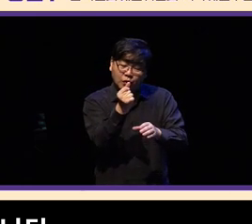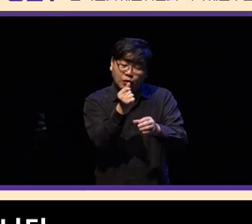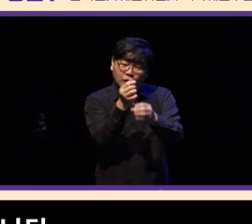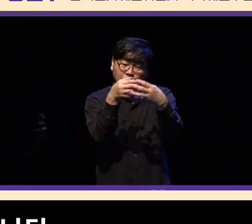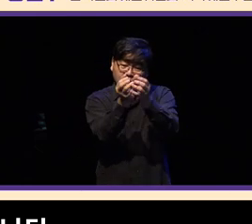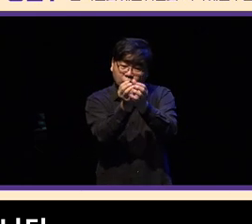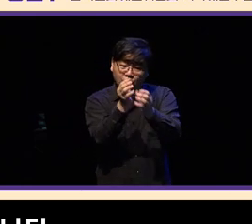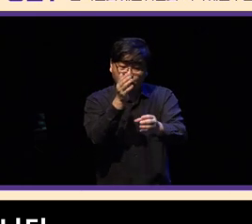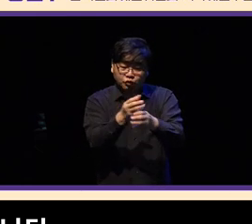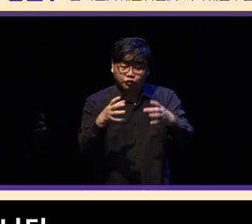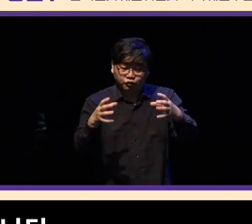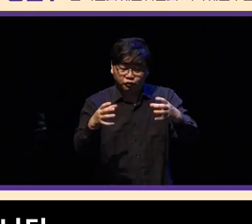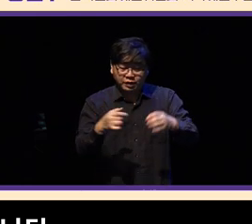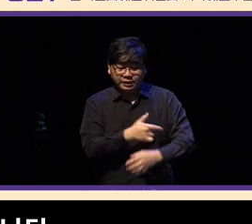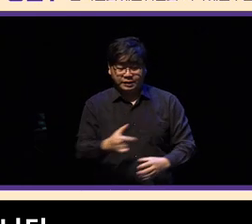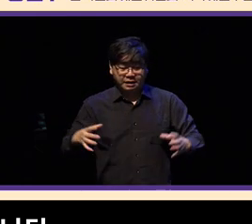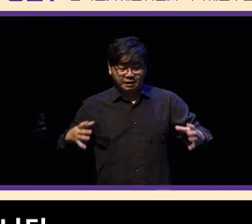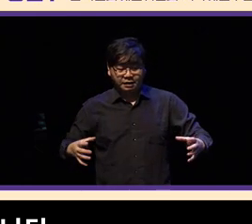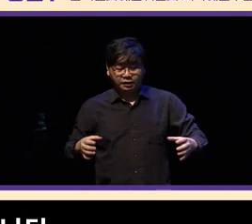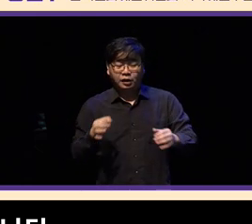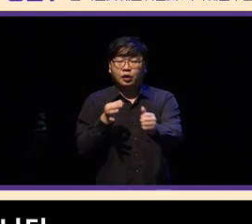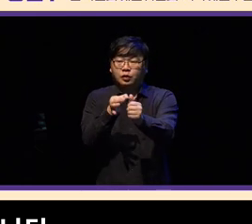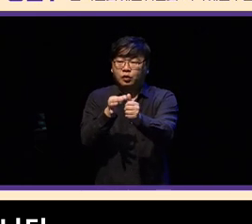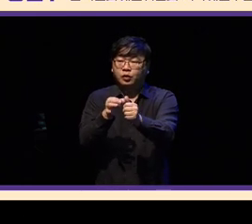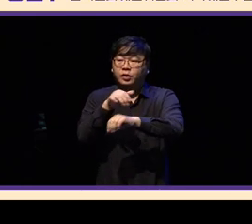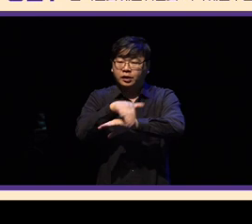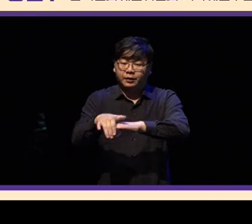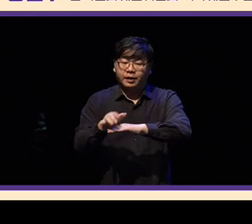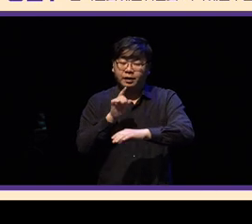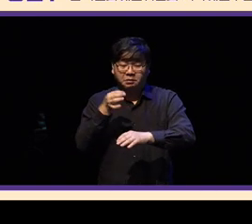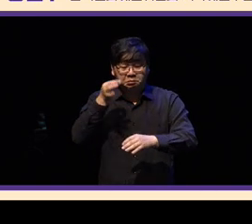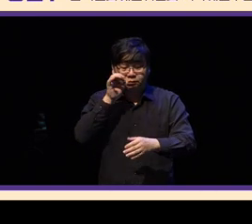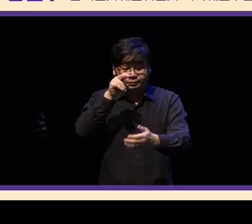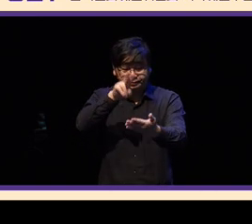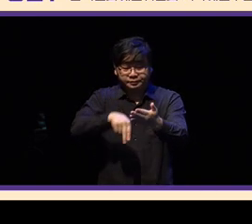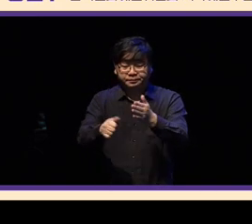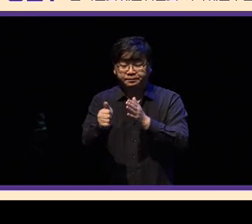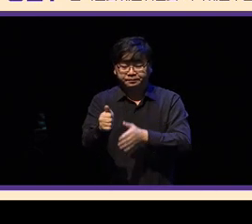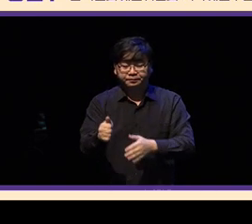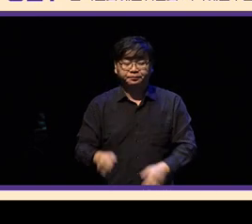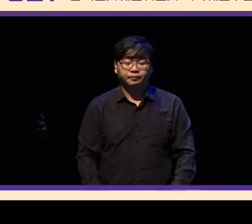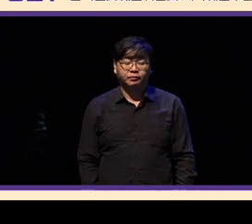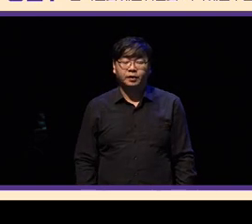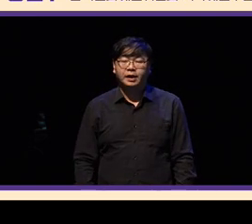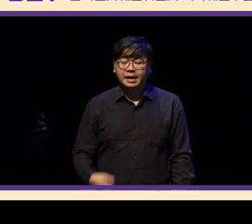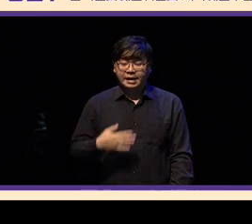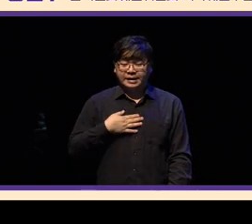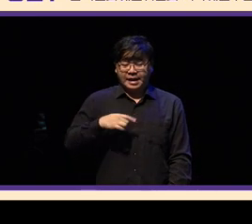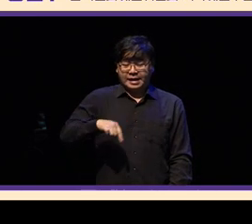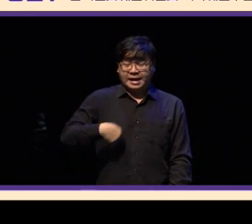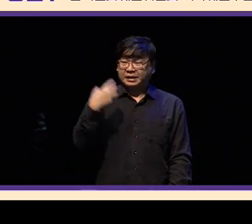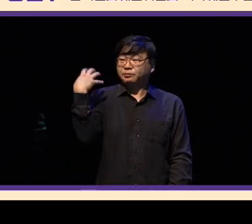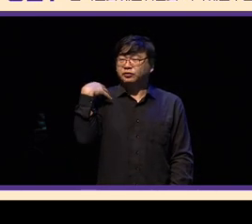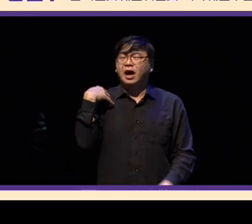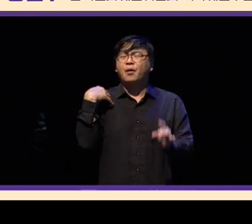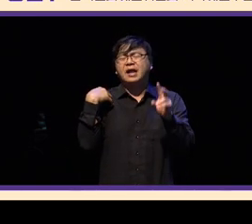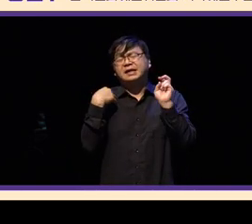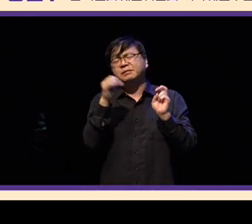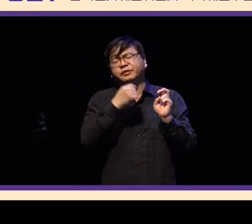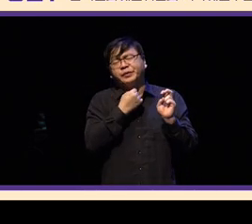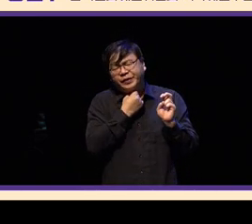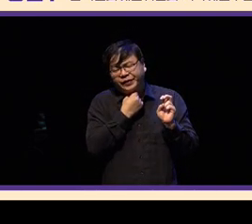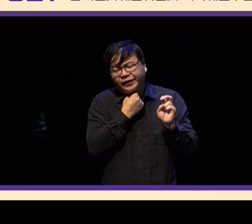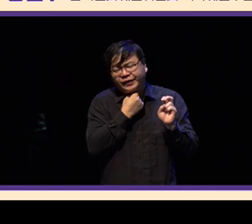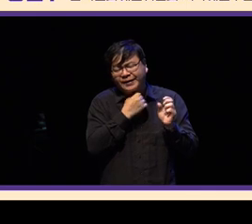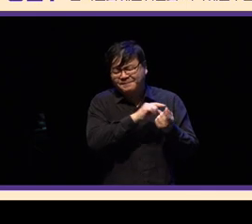대규모 이렇게 해서 봐주시면 되고, 저희가 아까도 말씀드린 것처럼 이제 자부담을 원래는 20%까지 높였는데